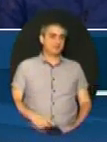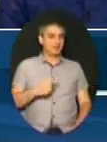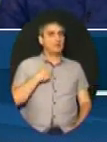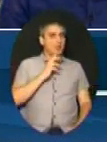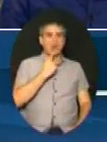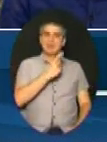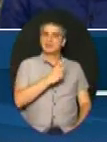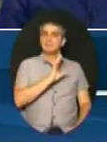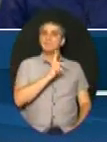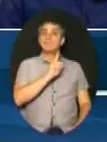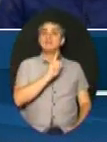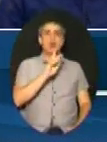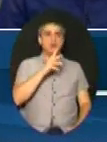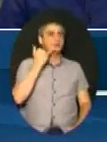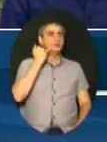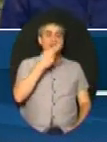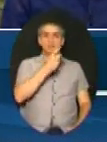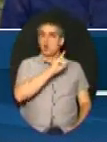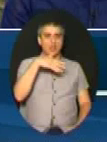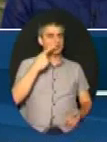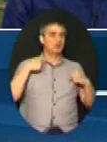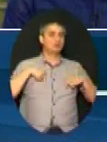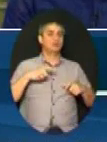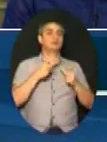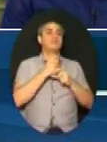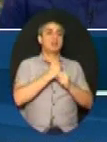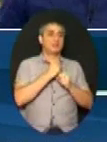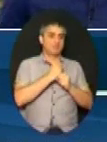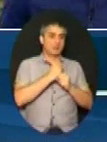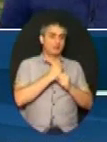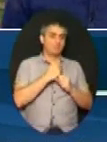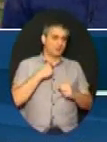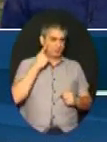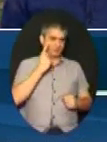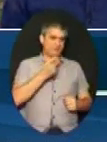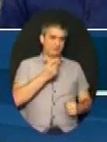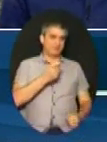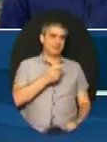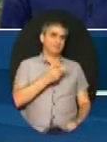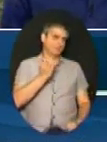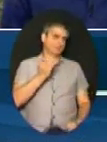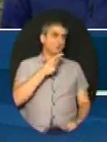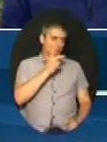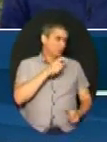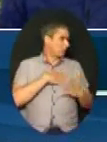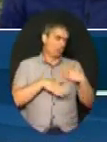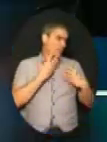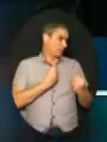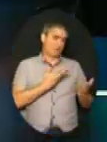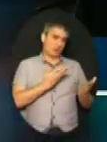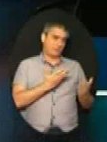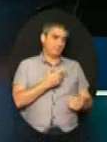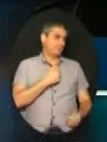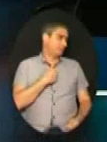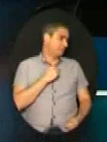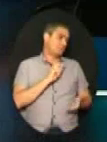יכול להגיד לך מי לא יהיה. בוז'י הרצוג לא יהיה יושב ראש מפלגת העבודה הבא, שיש כל מי שאינו בראש רואה את זה, והוא איש נחמד וטוב אגב.